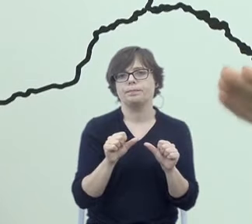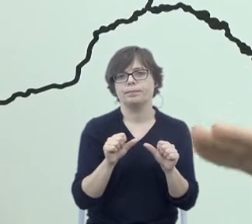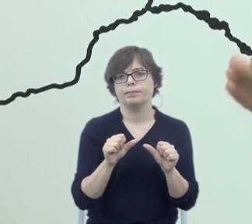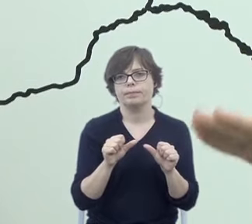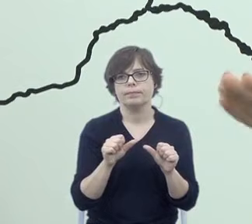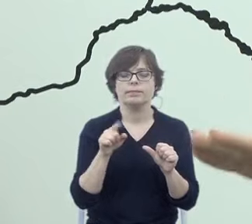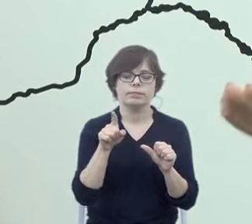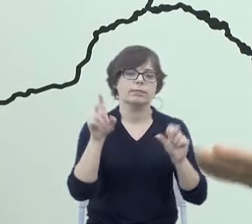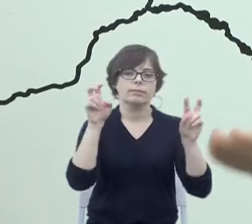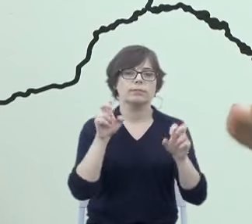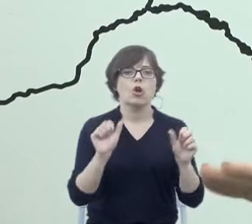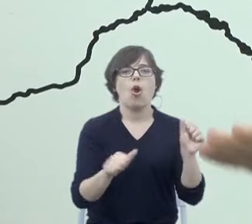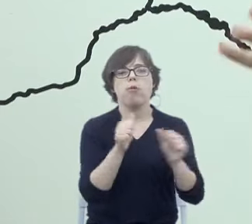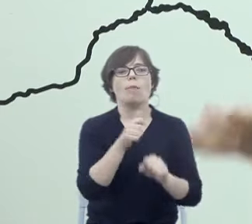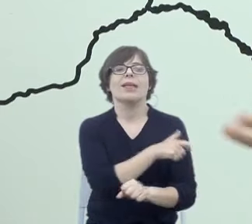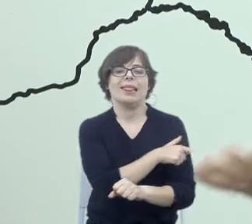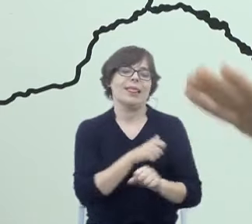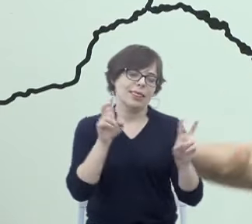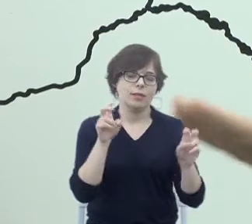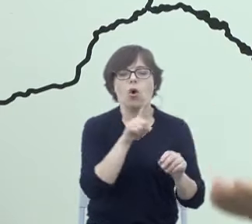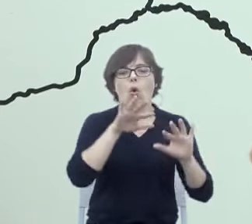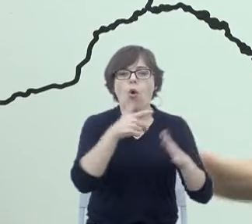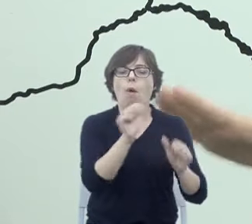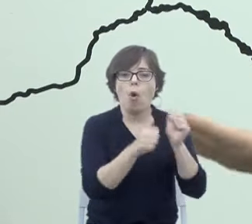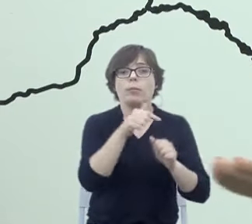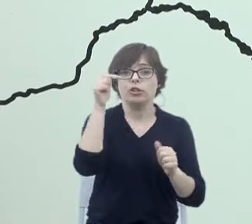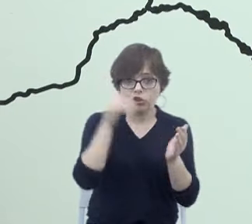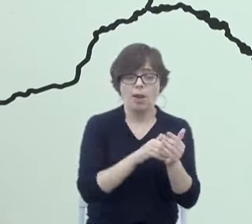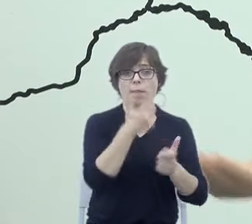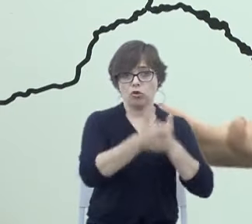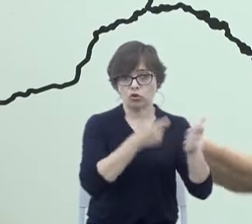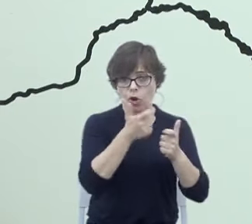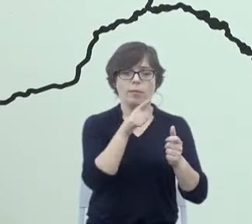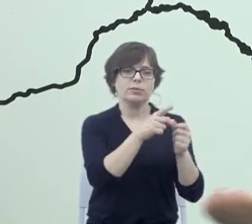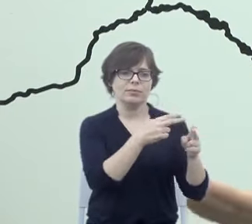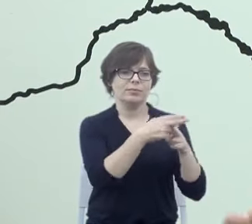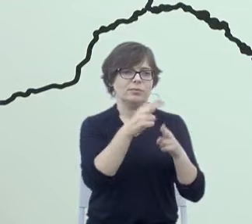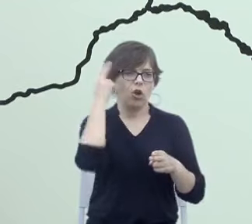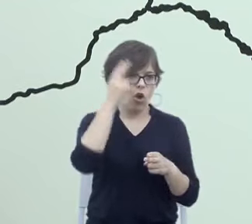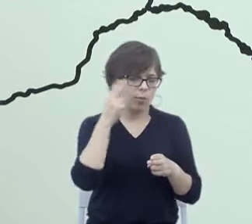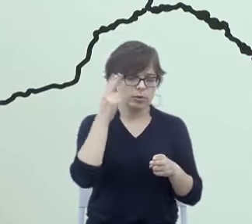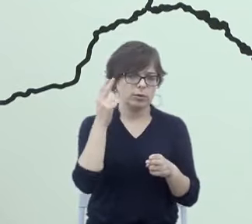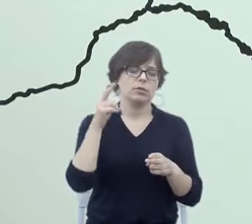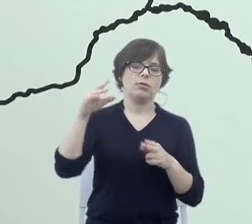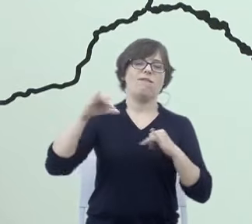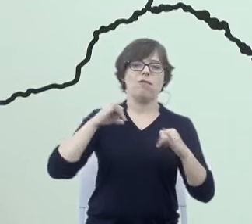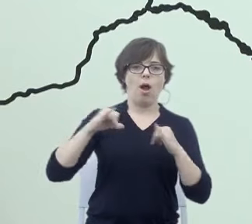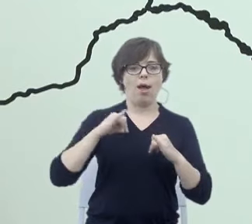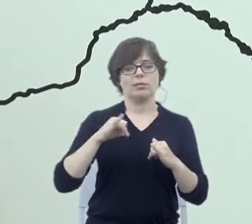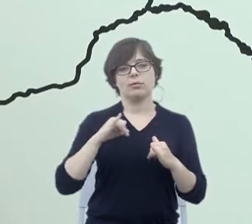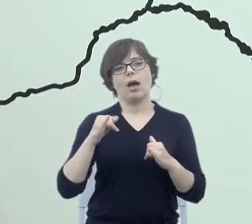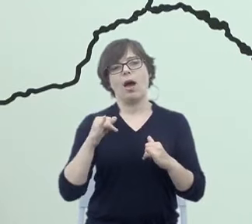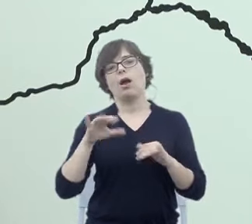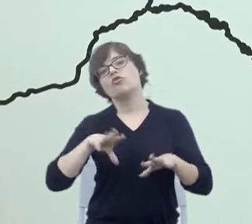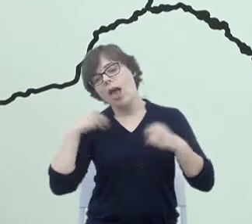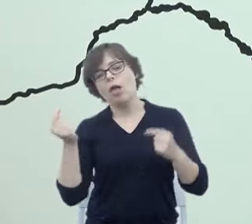dyżurne pomniki, które trzeba było wznieść i gdzie jak gdyby były PRL-owskie rytuały władzy odprawiane.